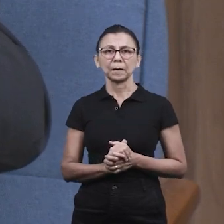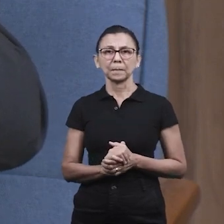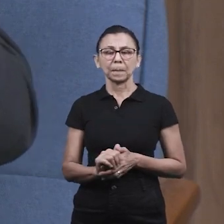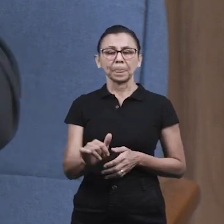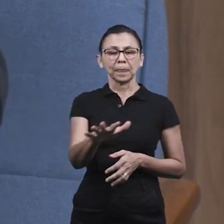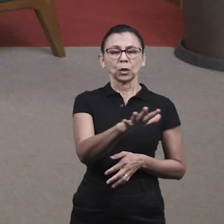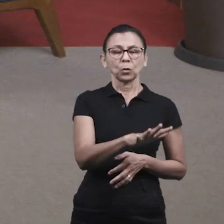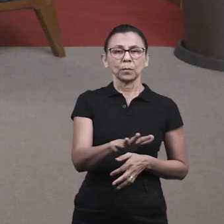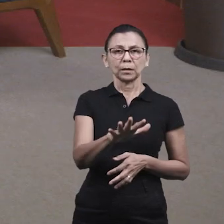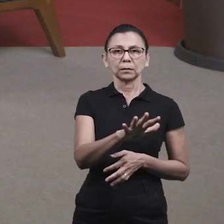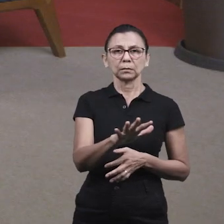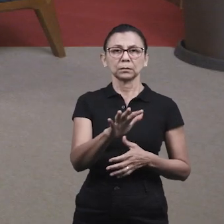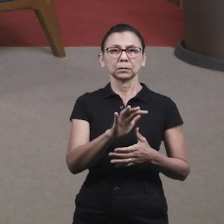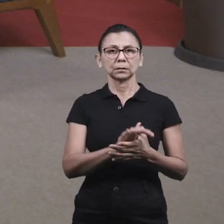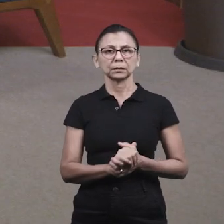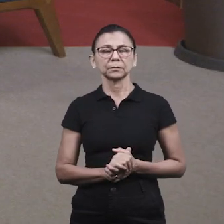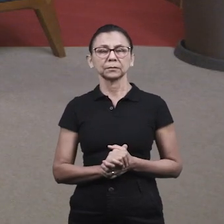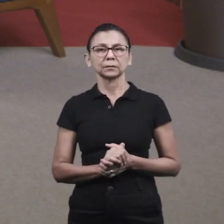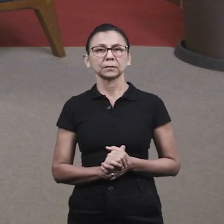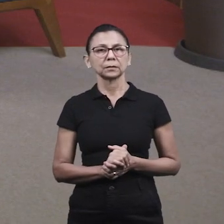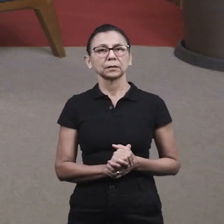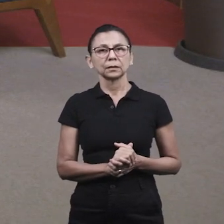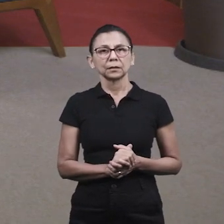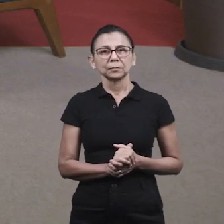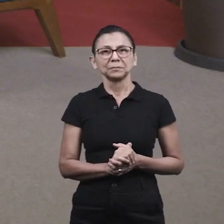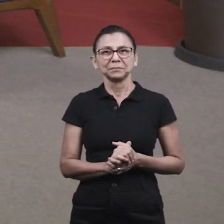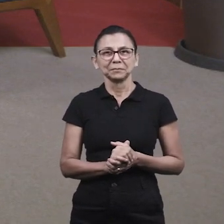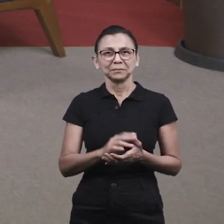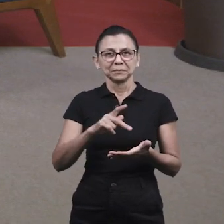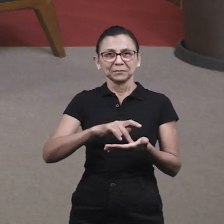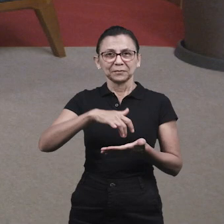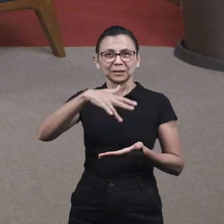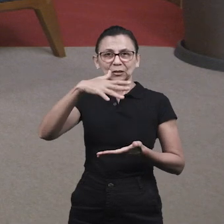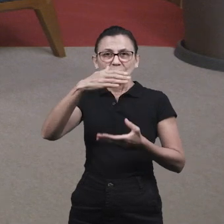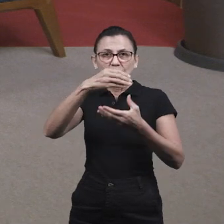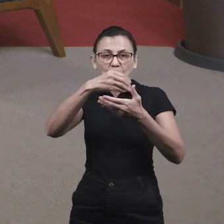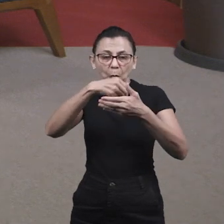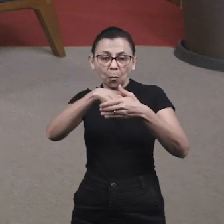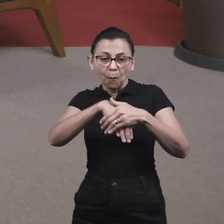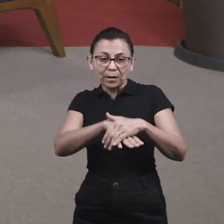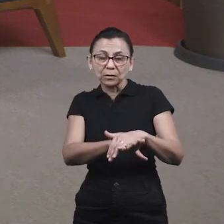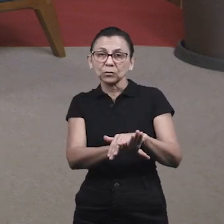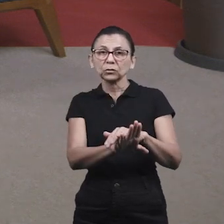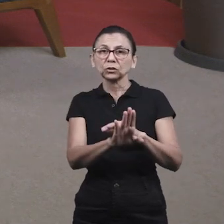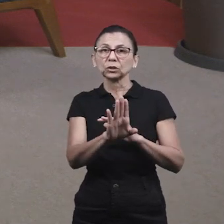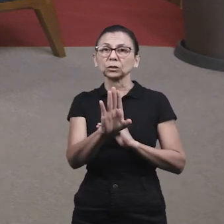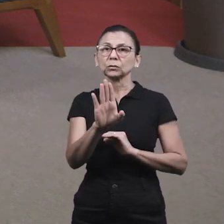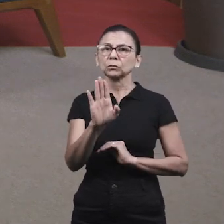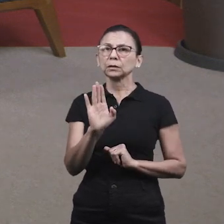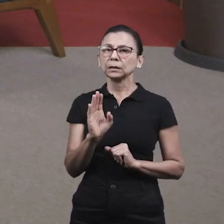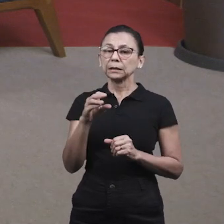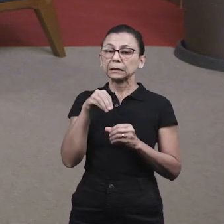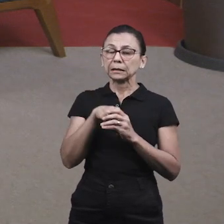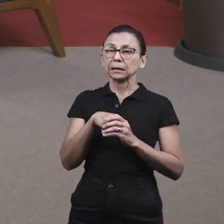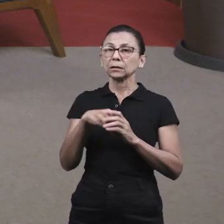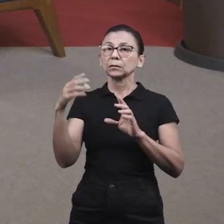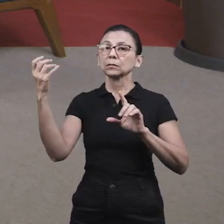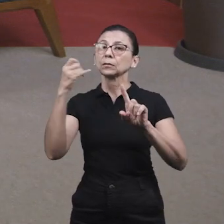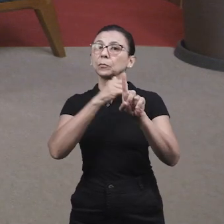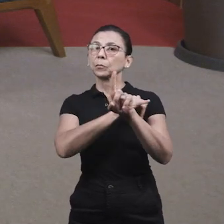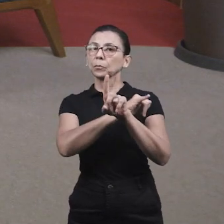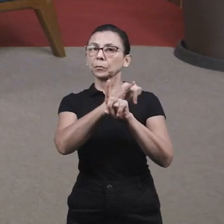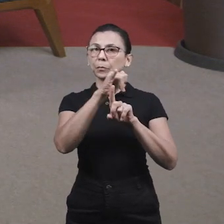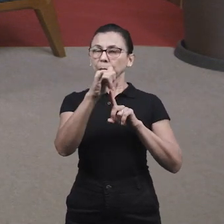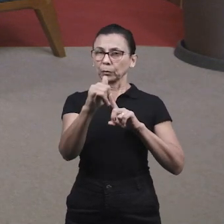une redirection qui nous a porté jusqu'ici, jusqu'au texte de la Bible qui parle sur le trésor caché dans le champ, prophétisé à travers